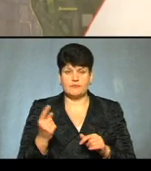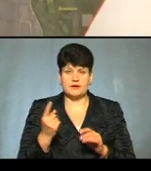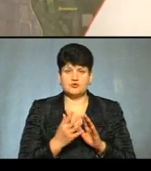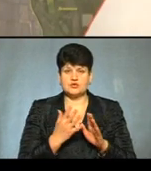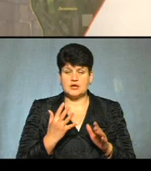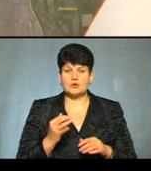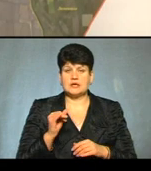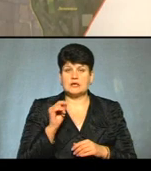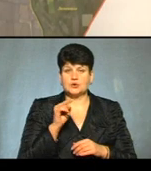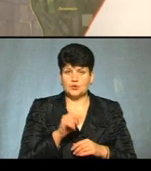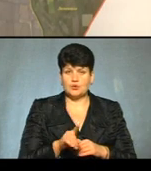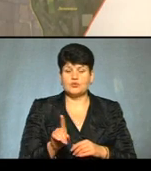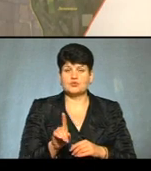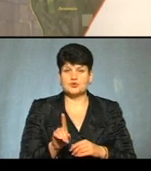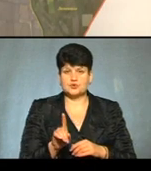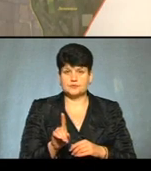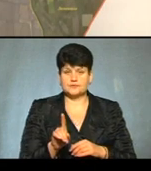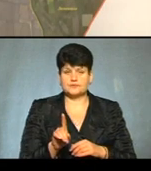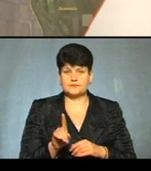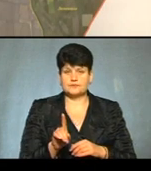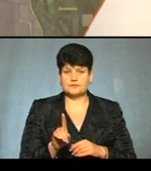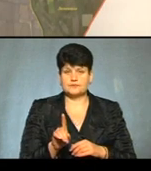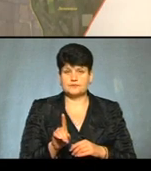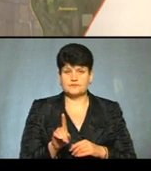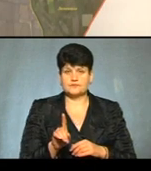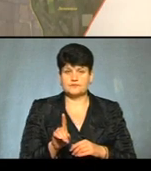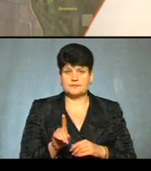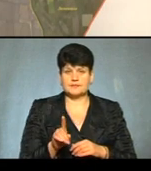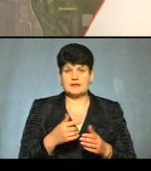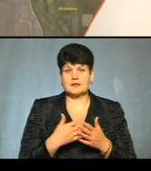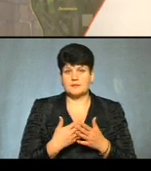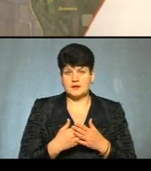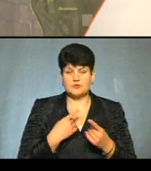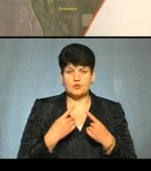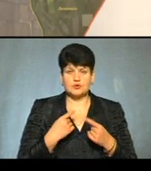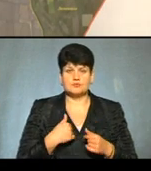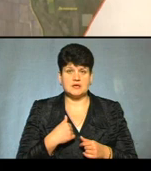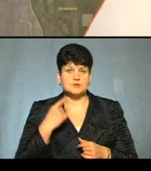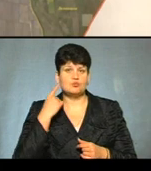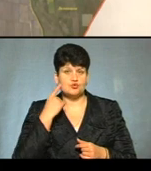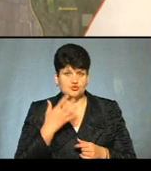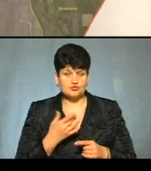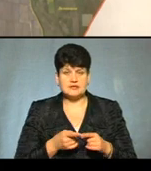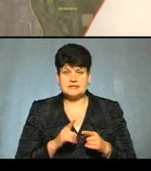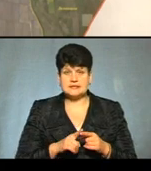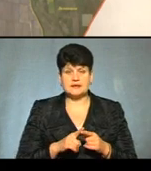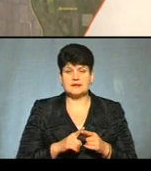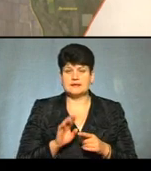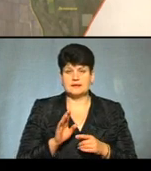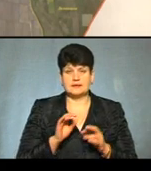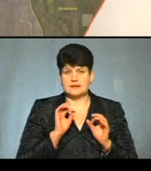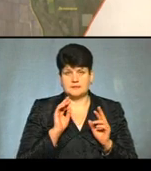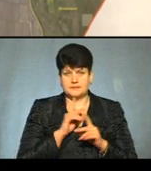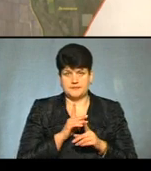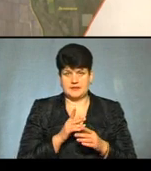в першу чергу для того, щоб, ну, напевно, казати, щоб нас почули, це дуже не